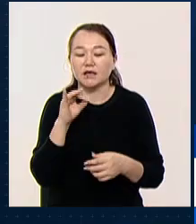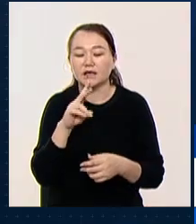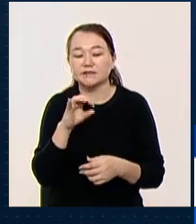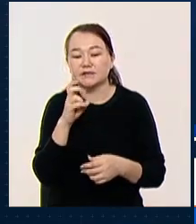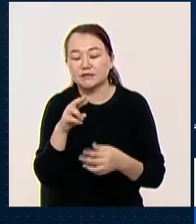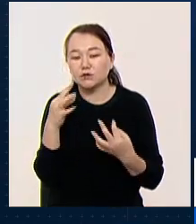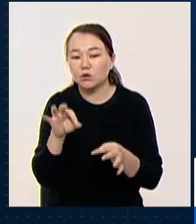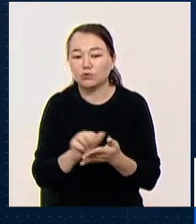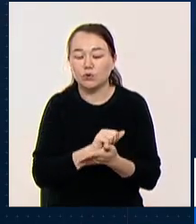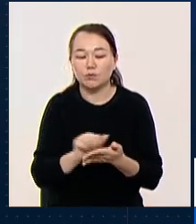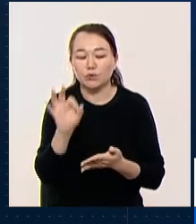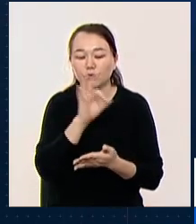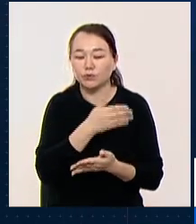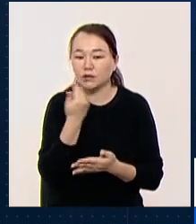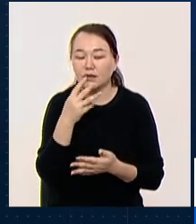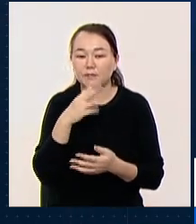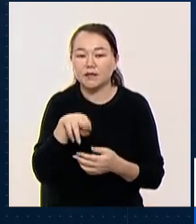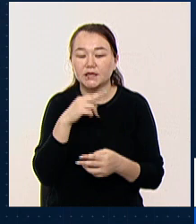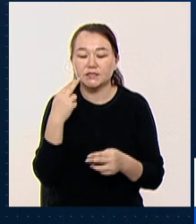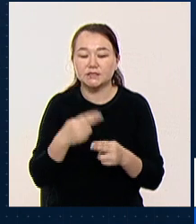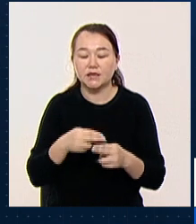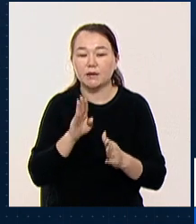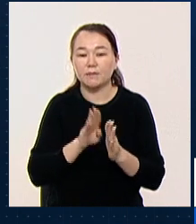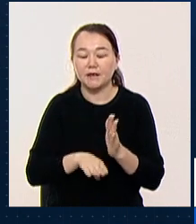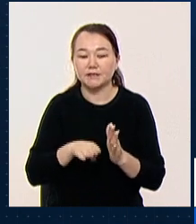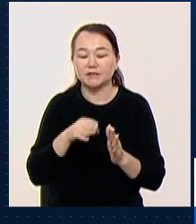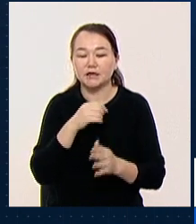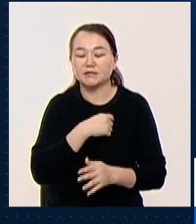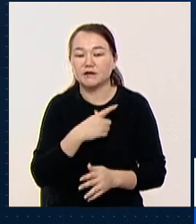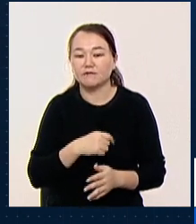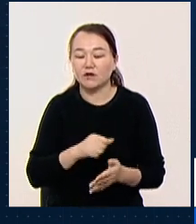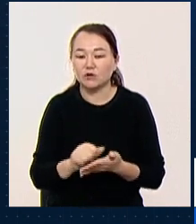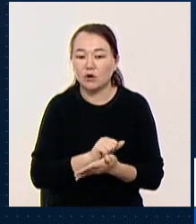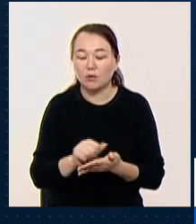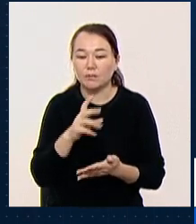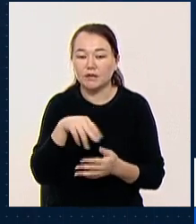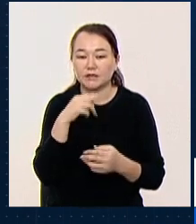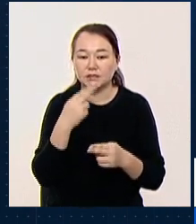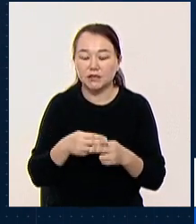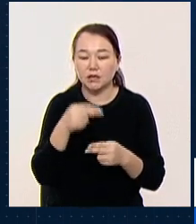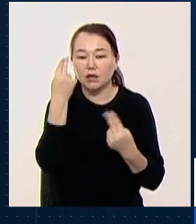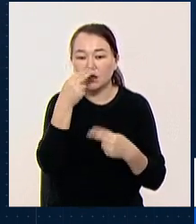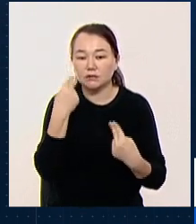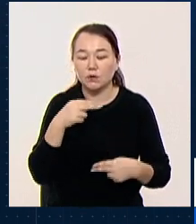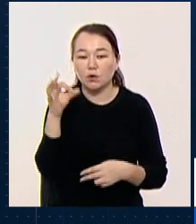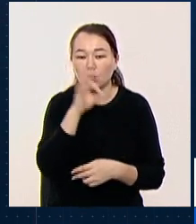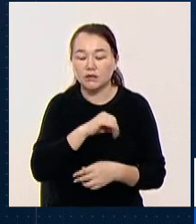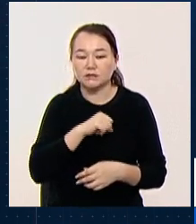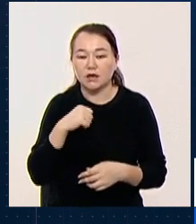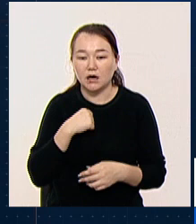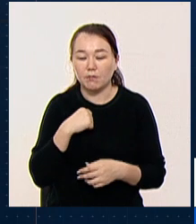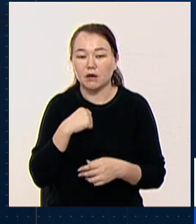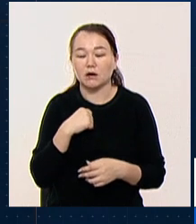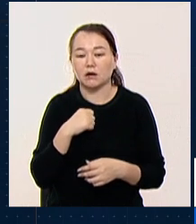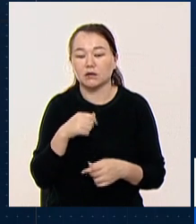лицензии. Медсестра без сертификата медсестры по косметологии сама